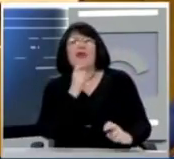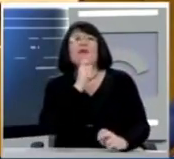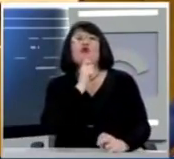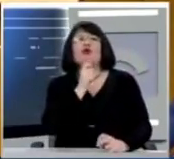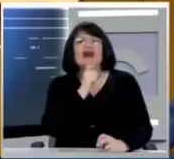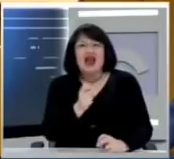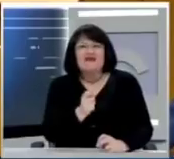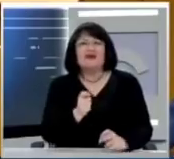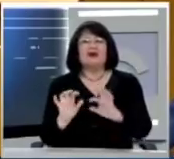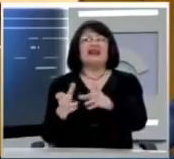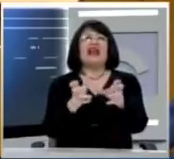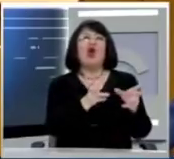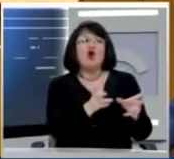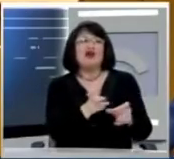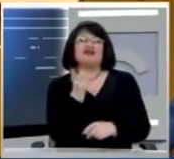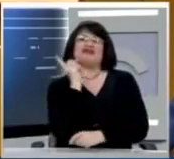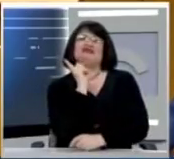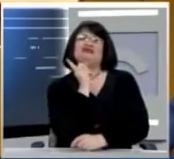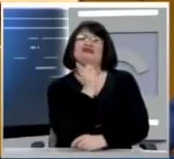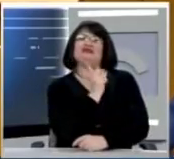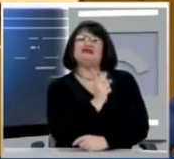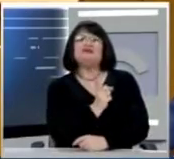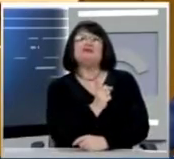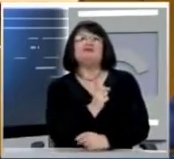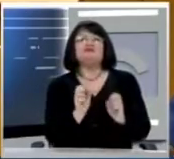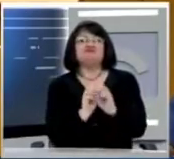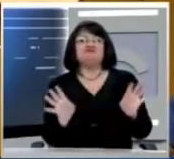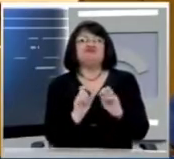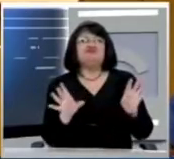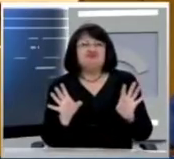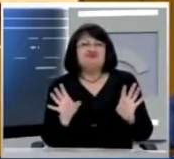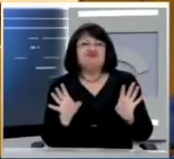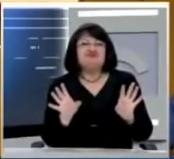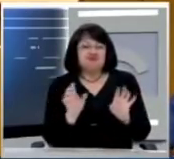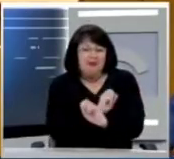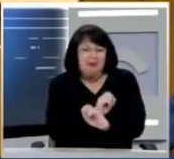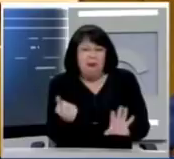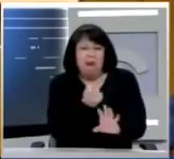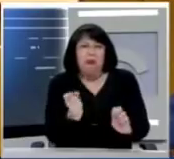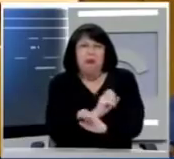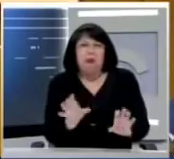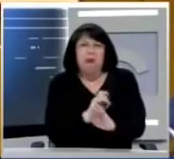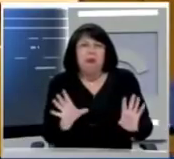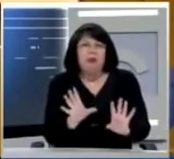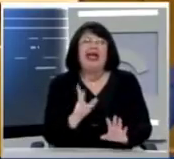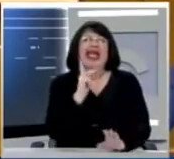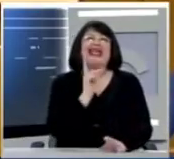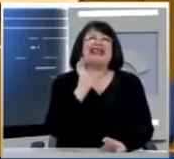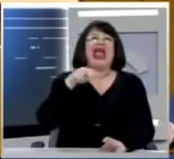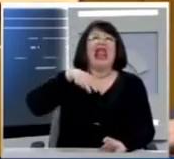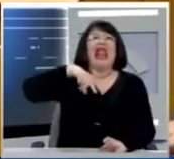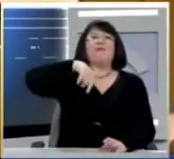δημοσιογράφων μέσω των γνωστών payroll από το Κελπνό και όχι μόνο, με στόχο να